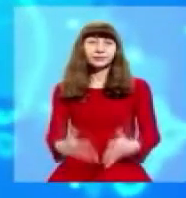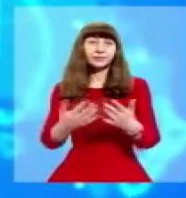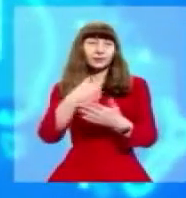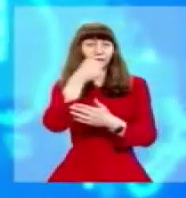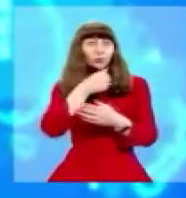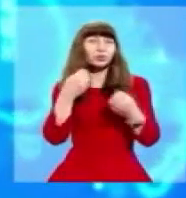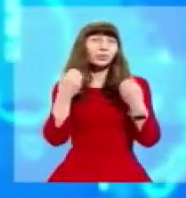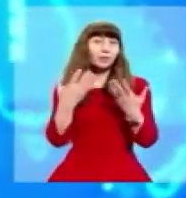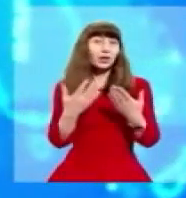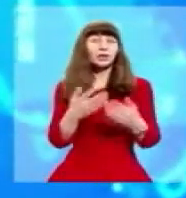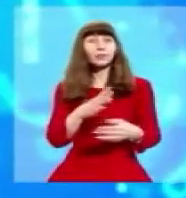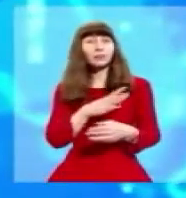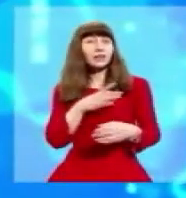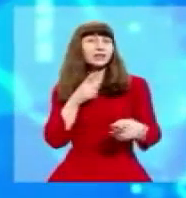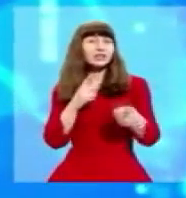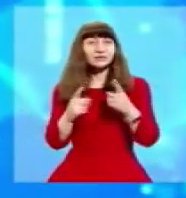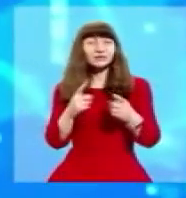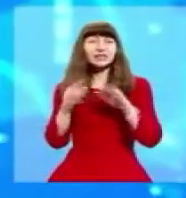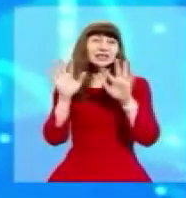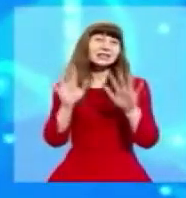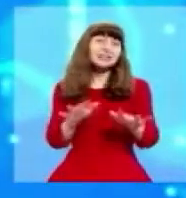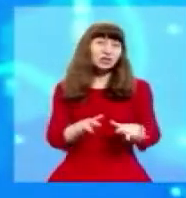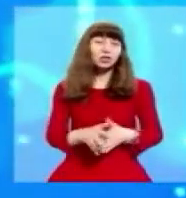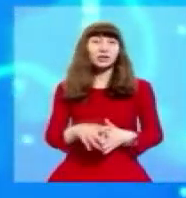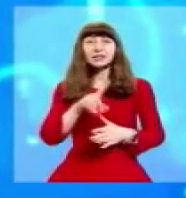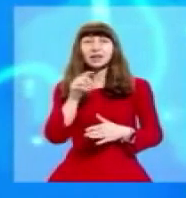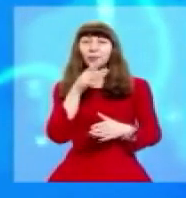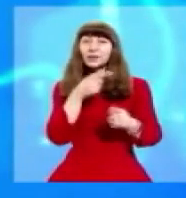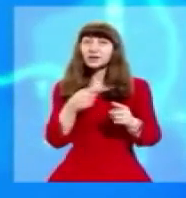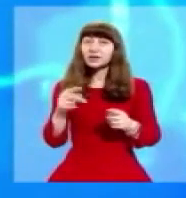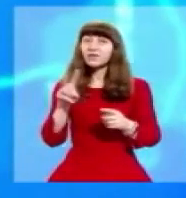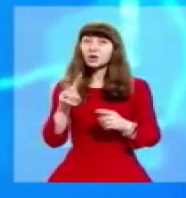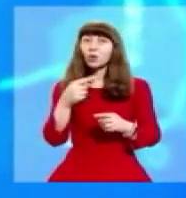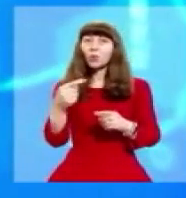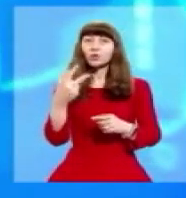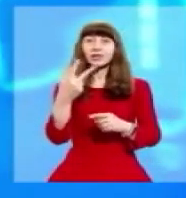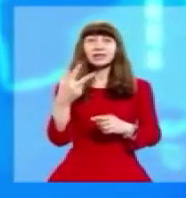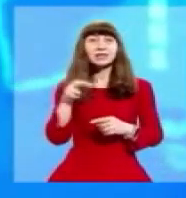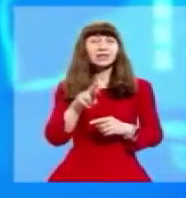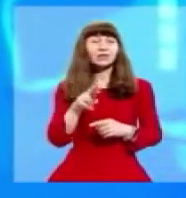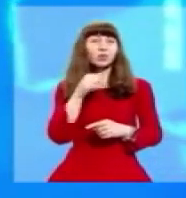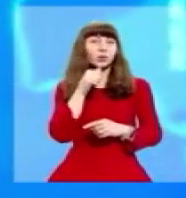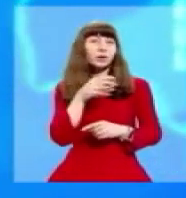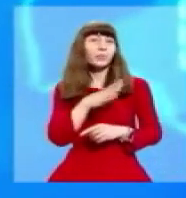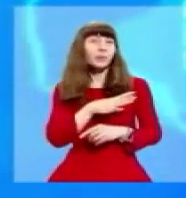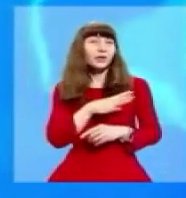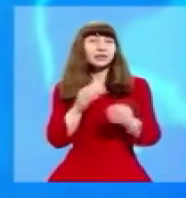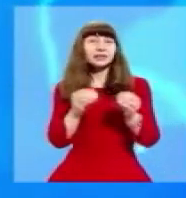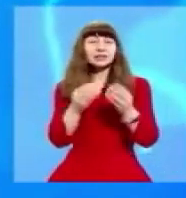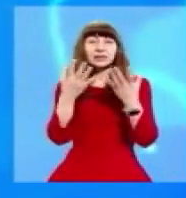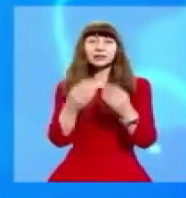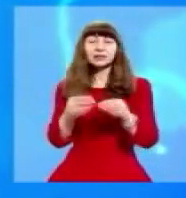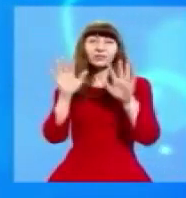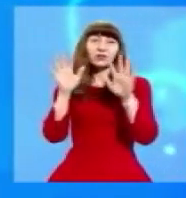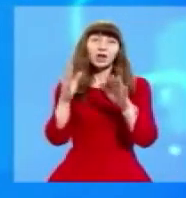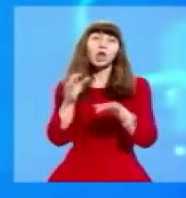Новогодние праздники выдались по-настоящему снежными. За период со 2 по 3 января в Кустанае выпала 10-дневная